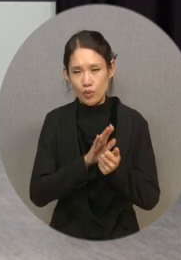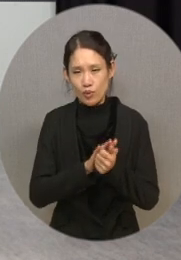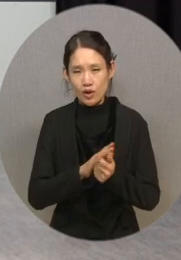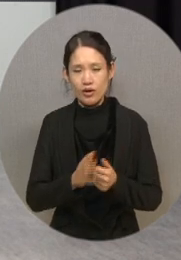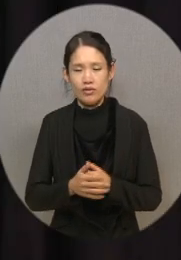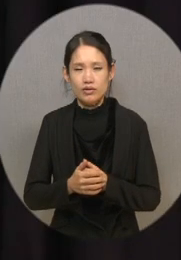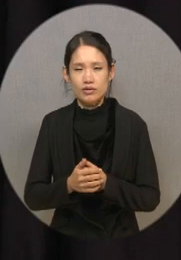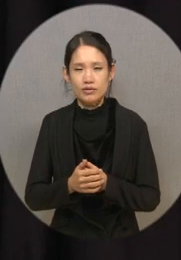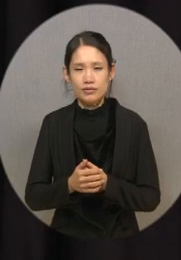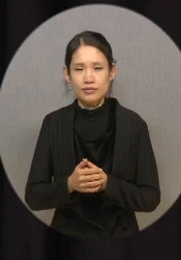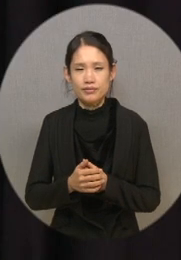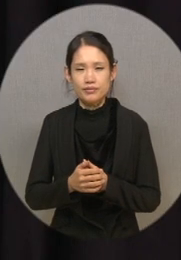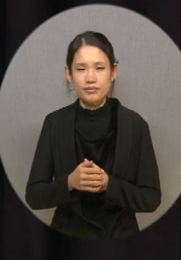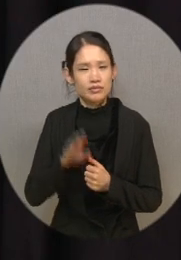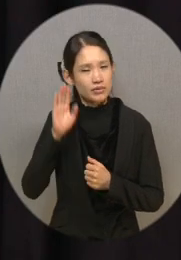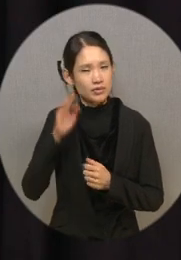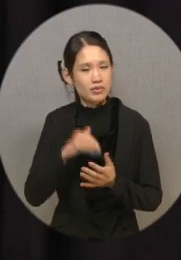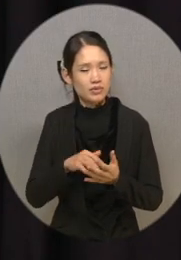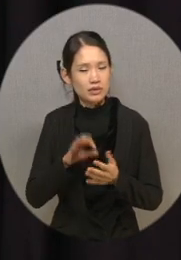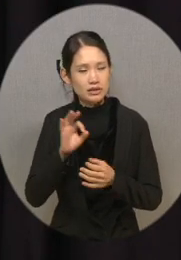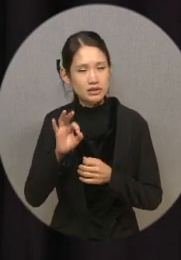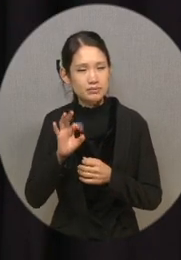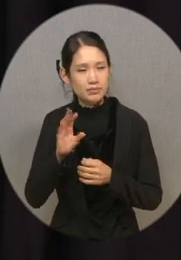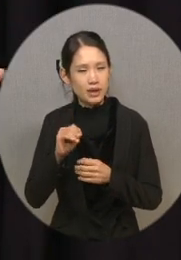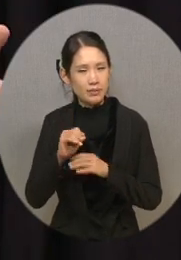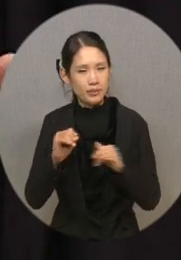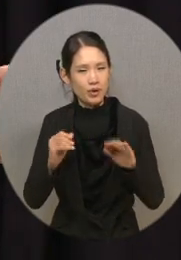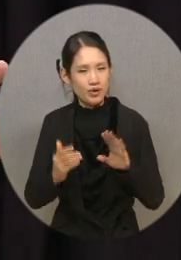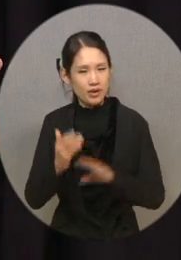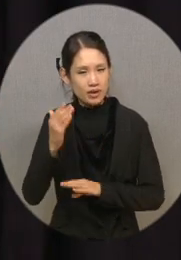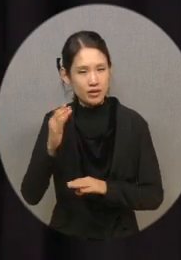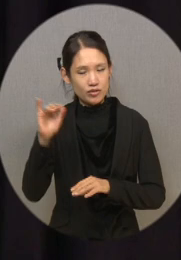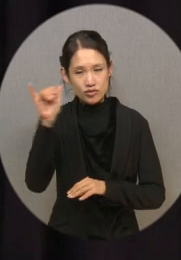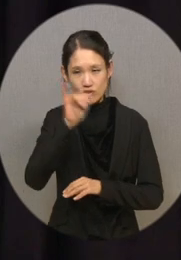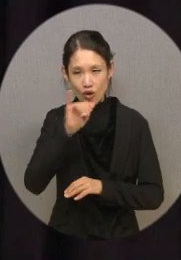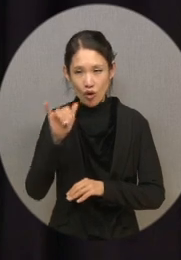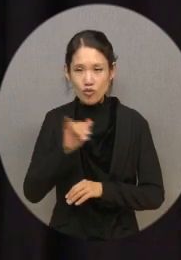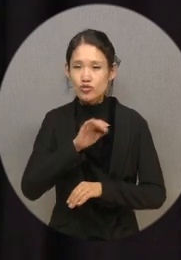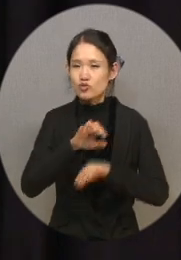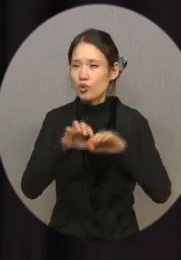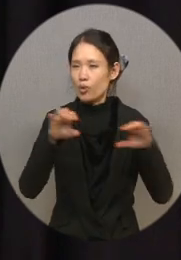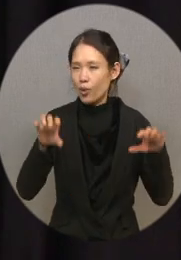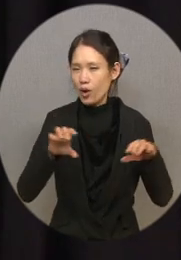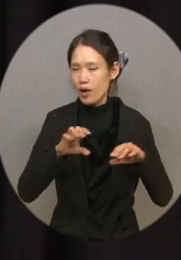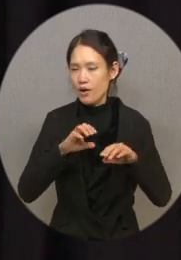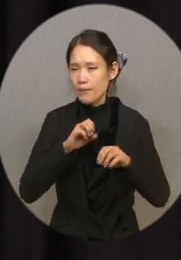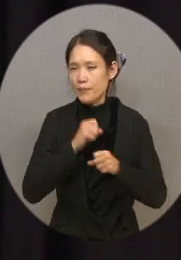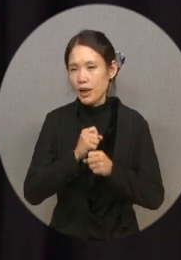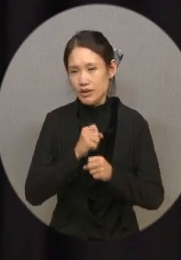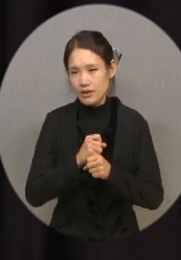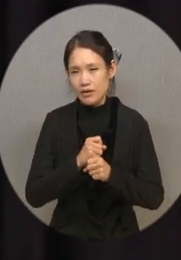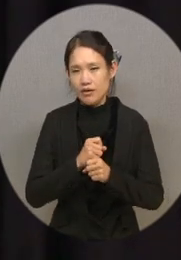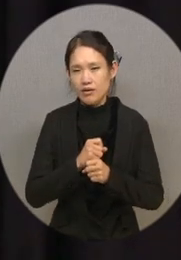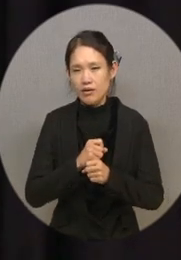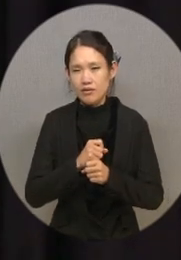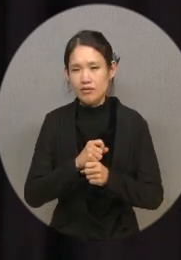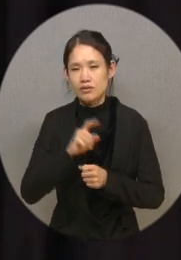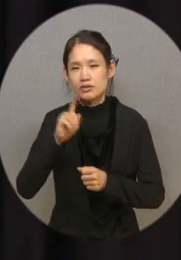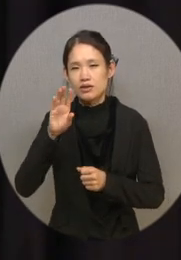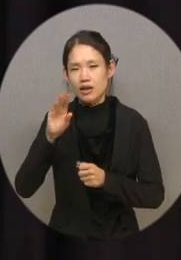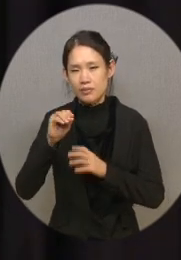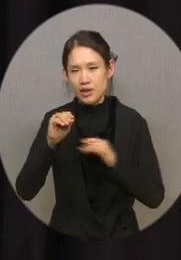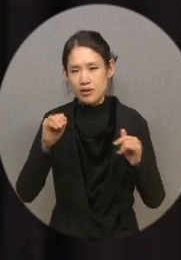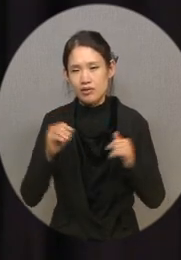그래서 이제는 앞으로 10만 명 이상이 되면은 전국의 망이 촘촘히 만들어지면은 지금 4만 명의